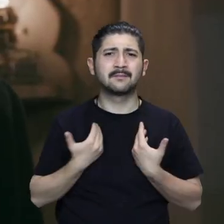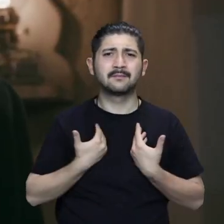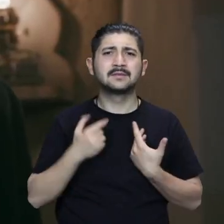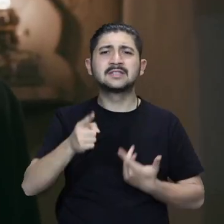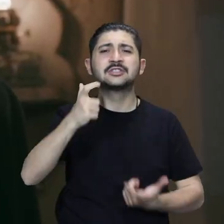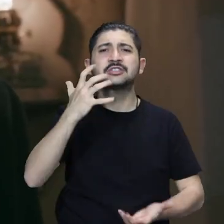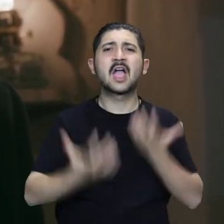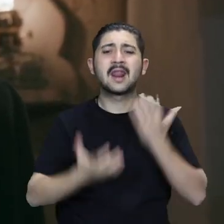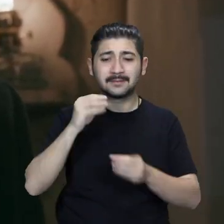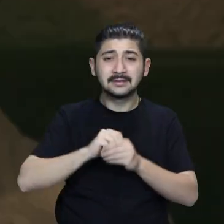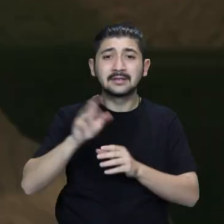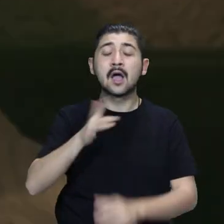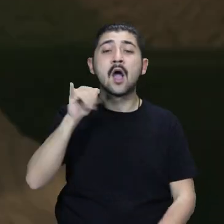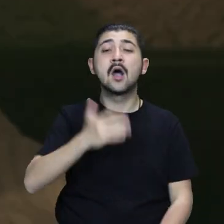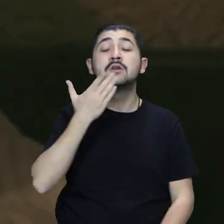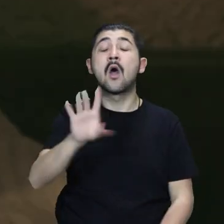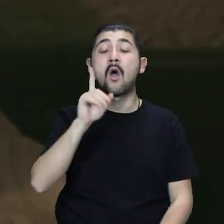Sen cehennemi dahi hak etmiyorsun.